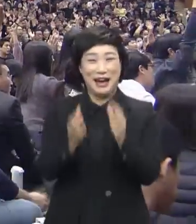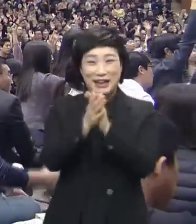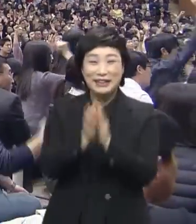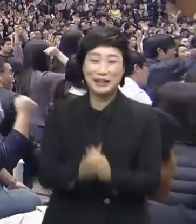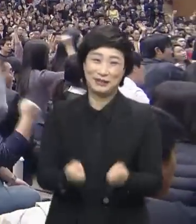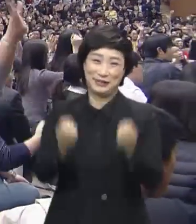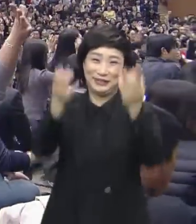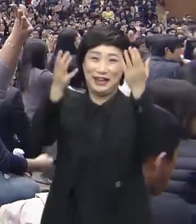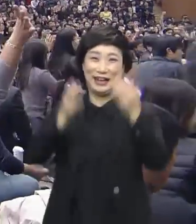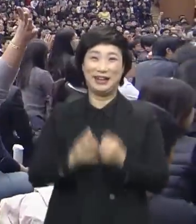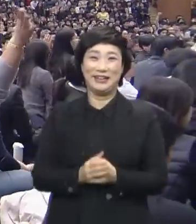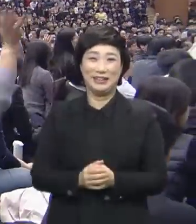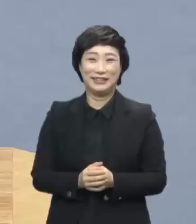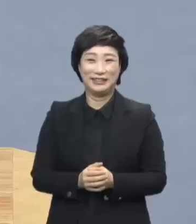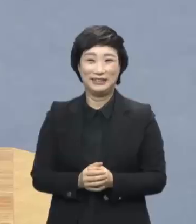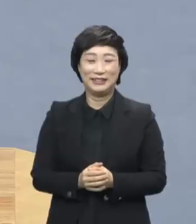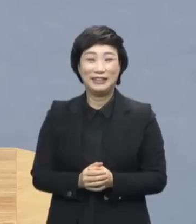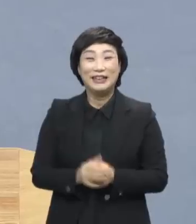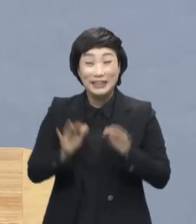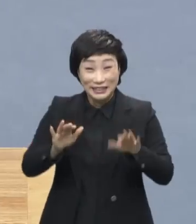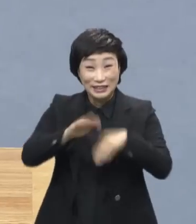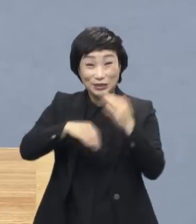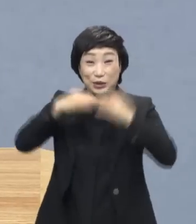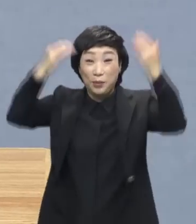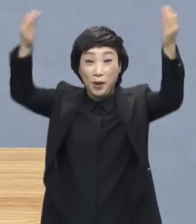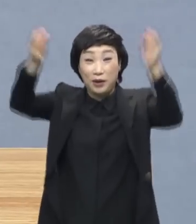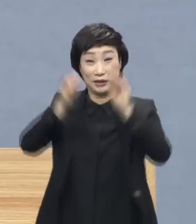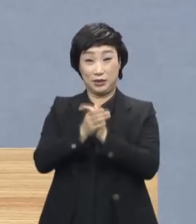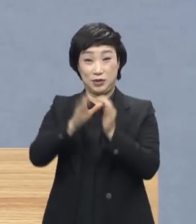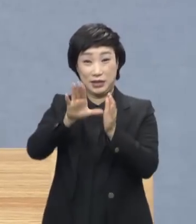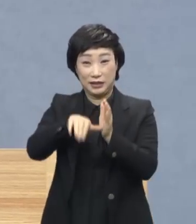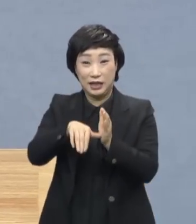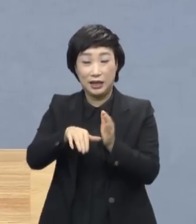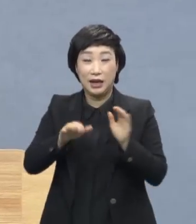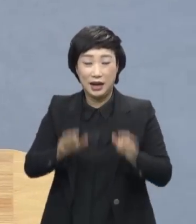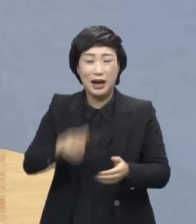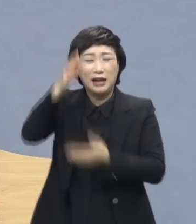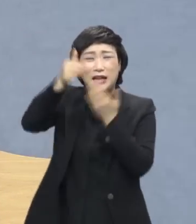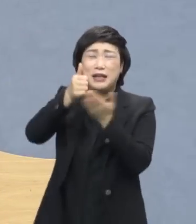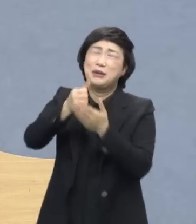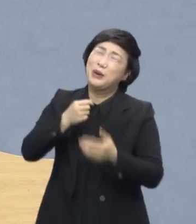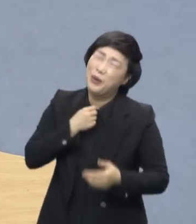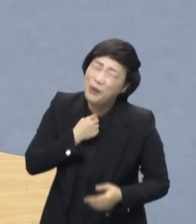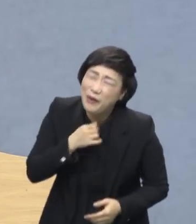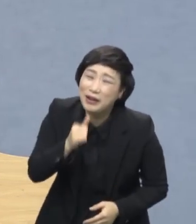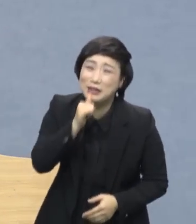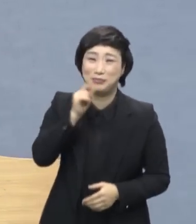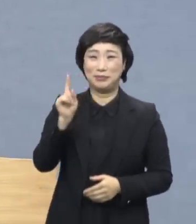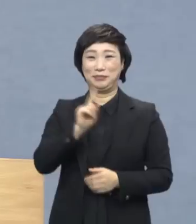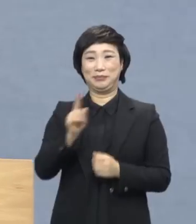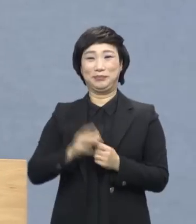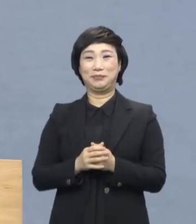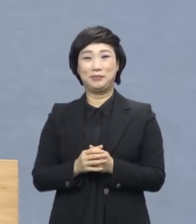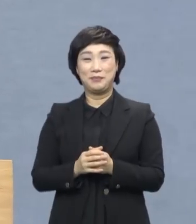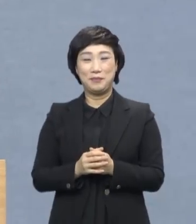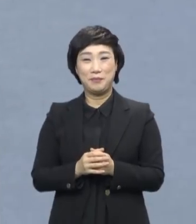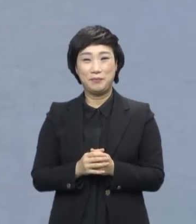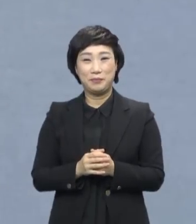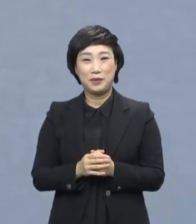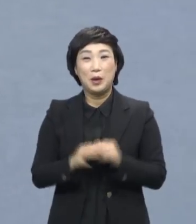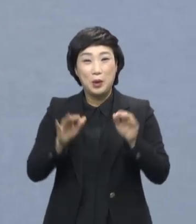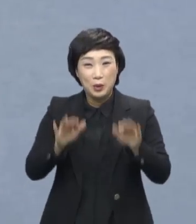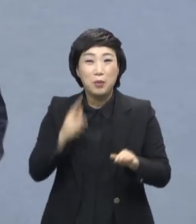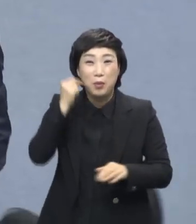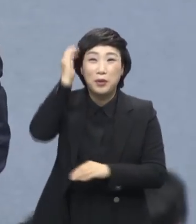할렐루야. 아멘. 우리 두 손 번쩍 들고 하나님 간절히 비옵고 나옵나니